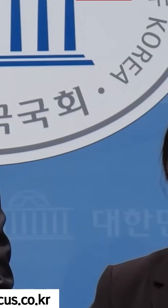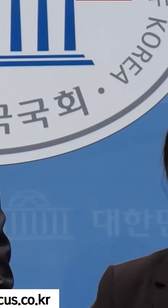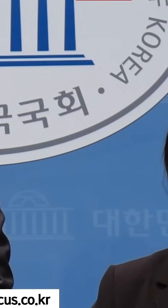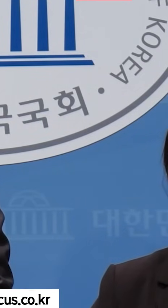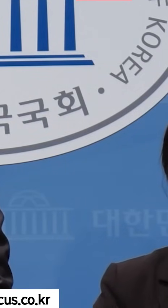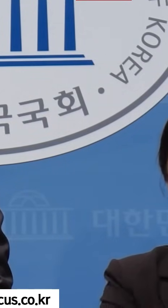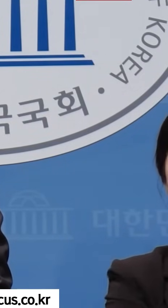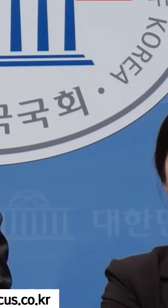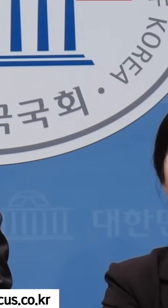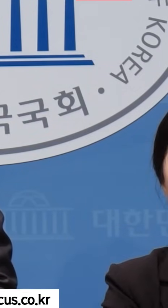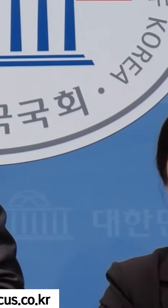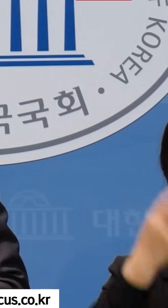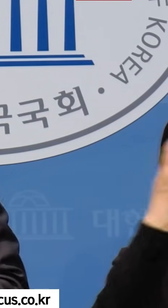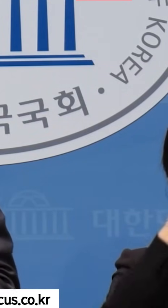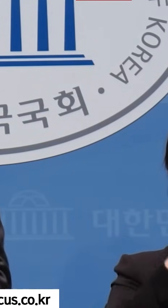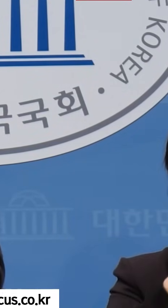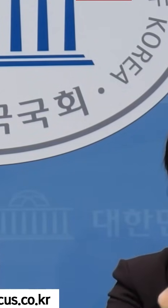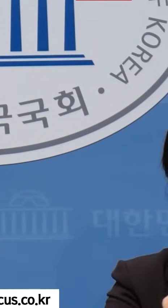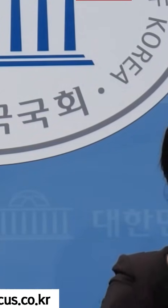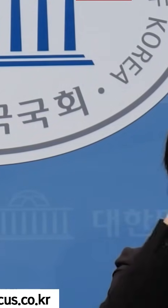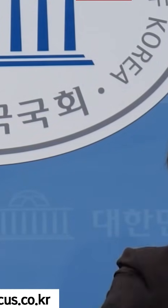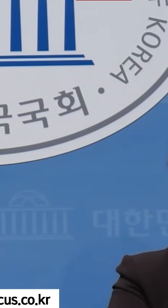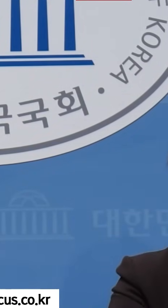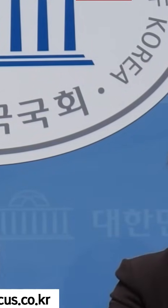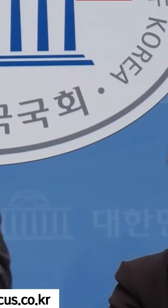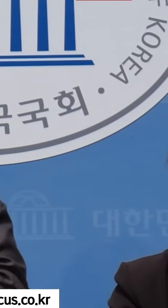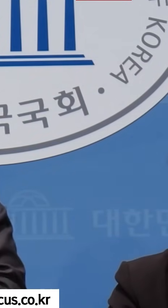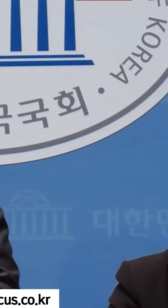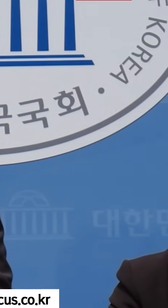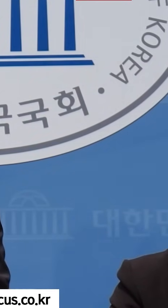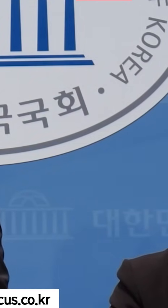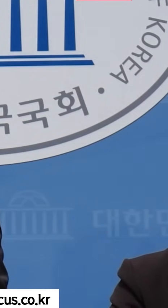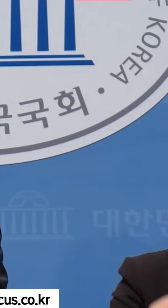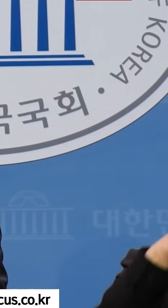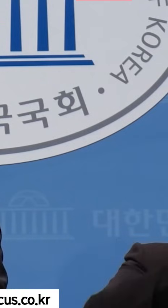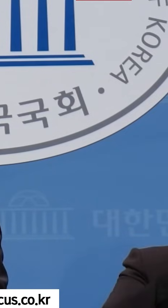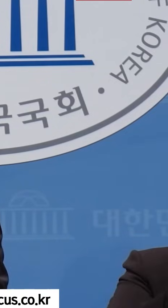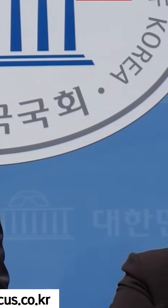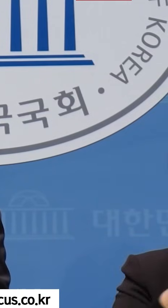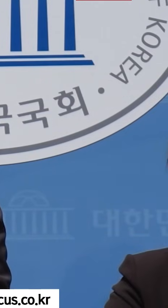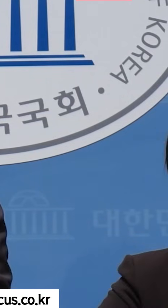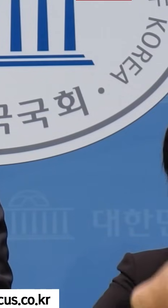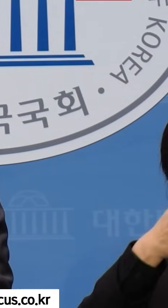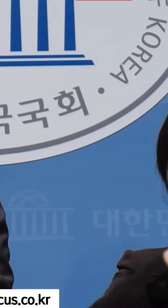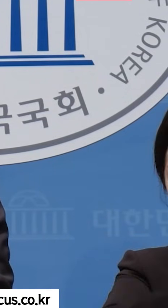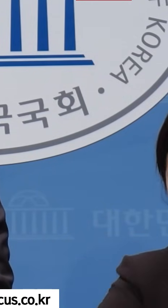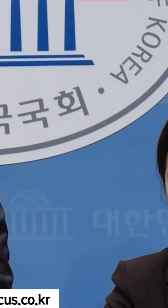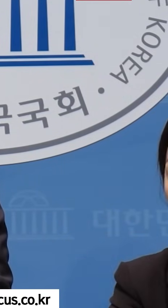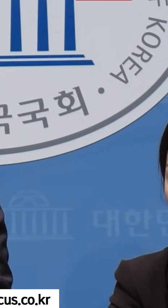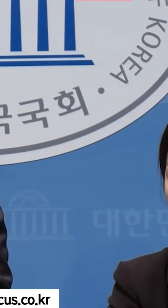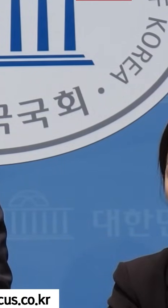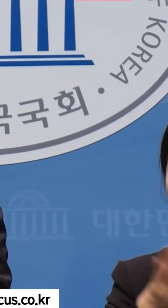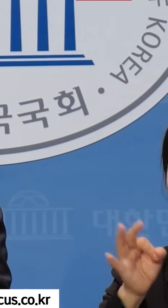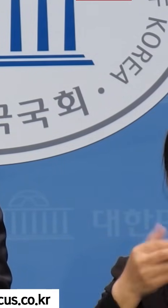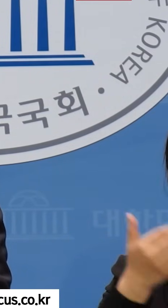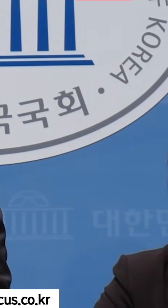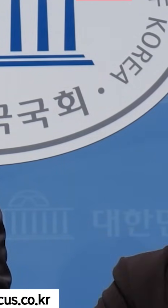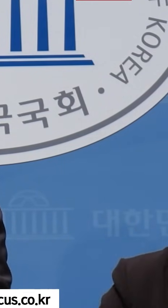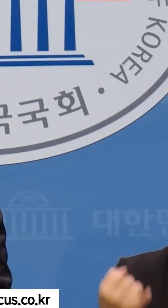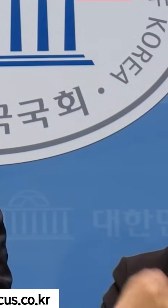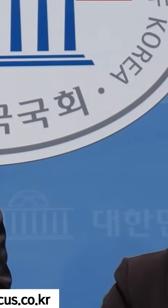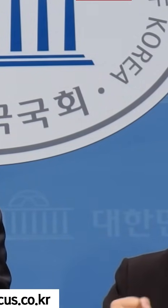특검과 검찰에 압류된 강남의 소유 빌딩을 매각하고서 남은 차액을